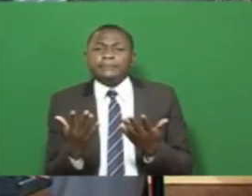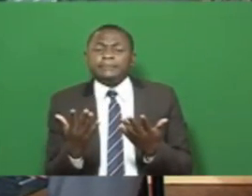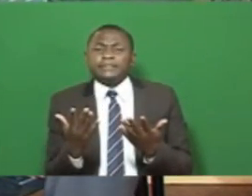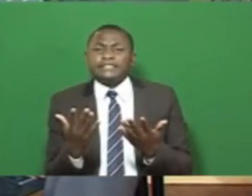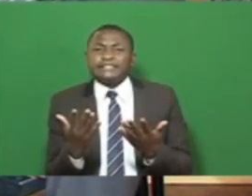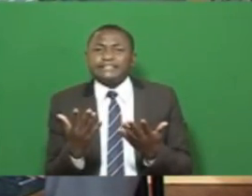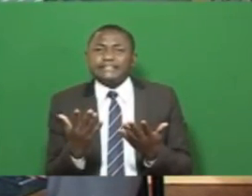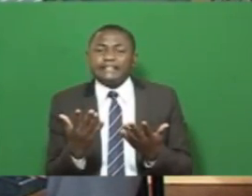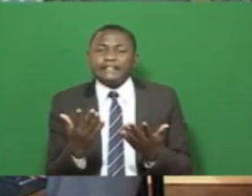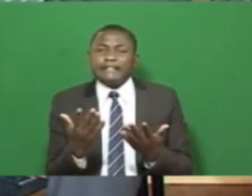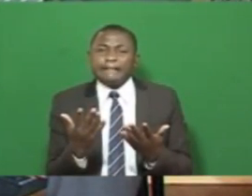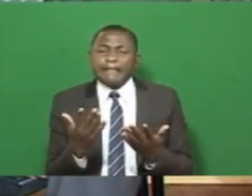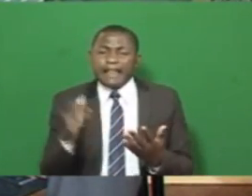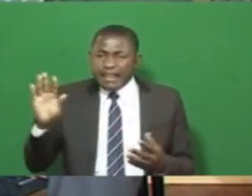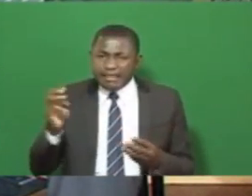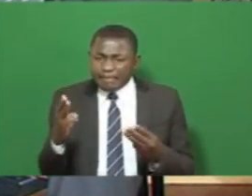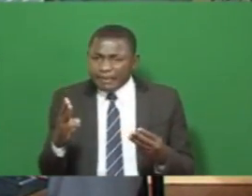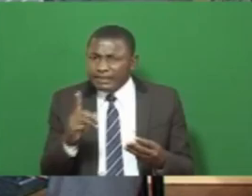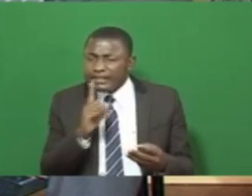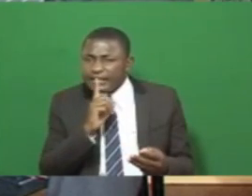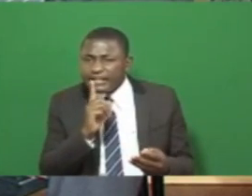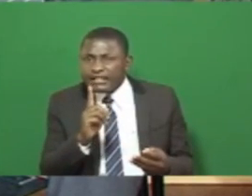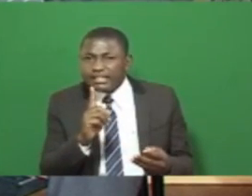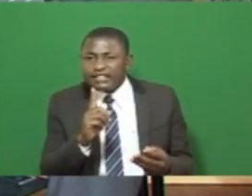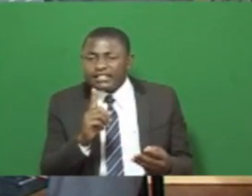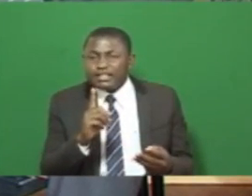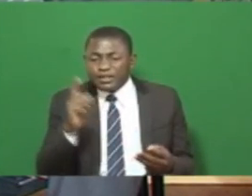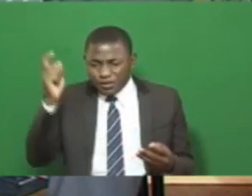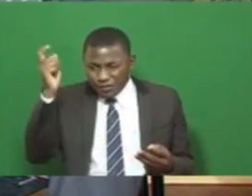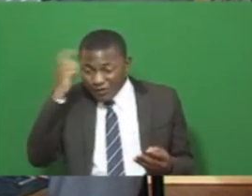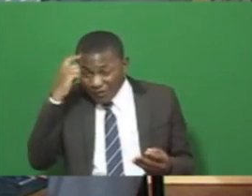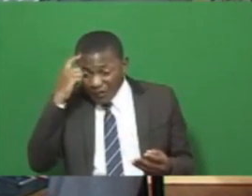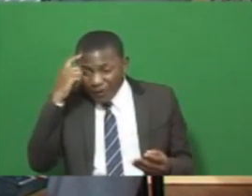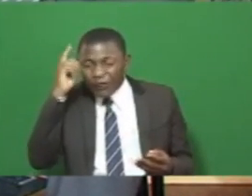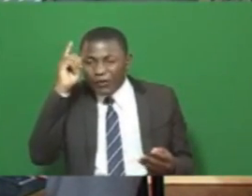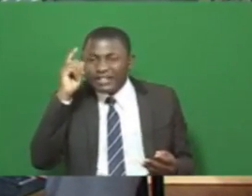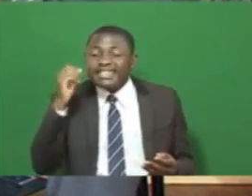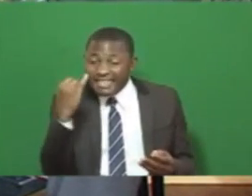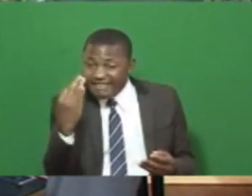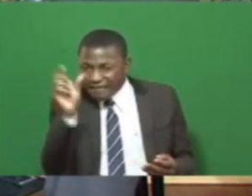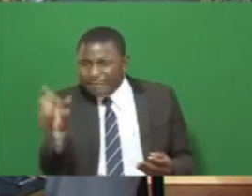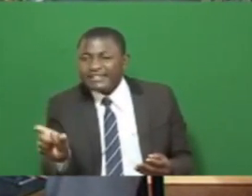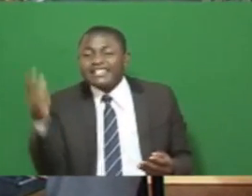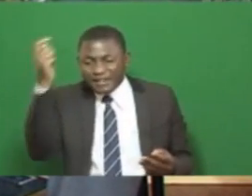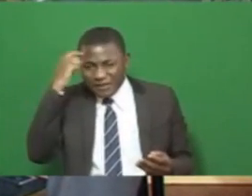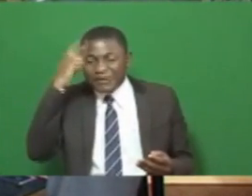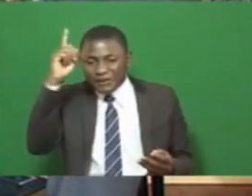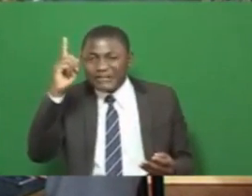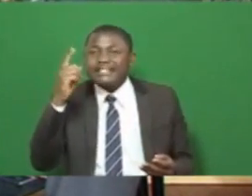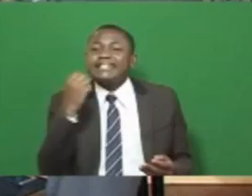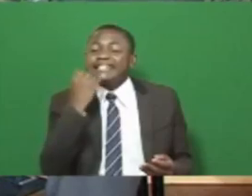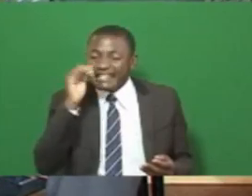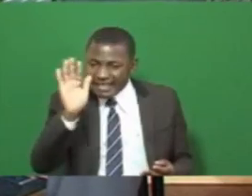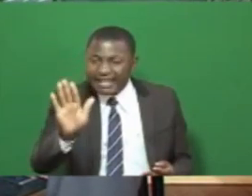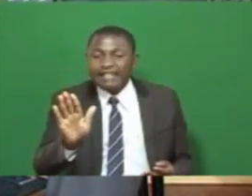ukatoti iwe uri kuramba kunamata ufungwa kuti wakabva kupi, hauzoti kuna Mwari. Ukadaro hauna chauti wapfuura madhimoni. Aiwa,